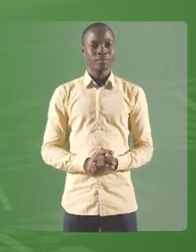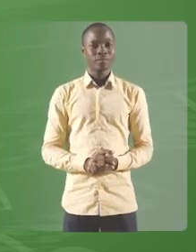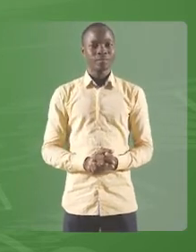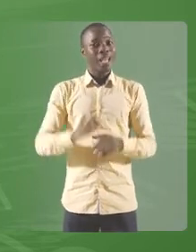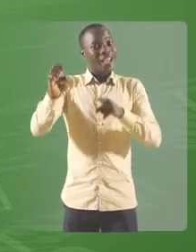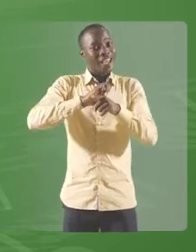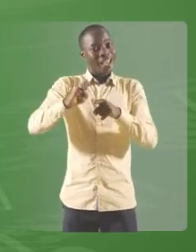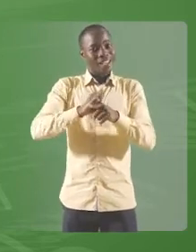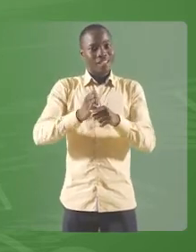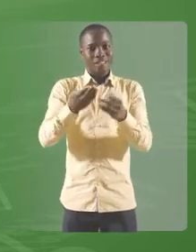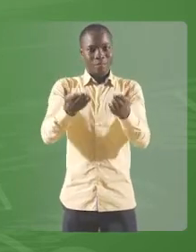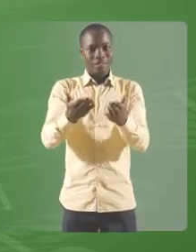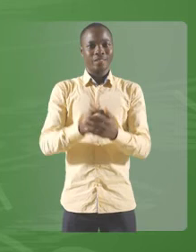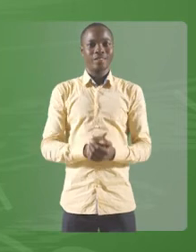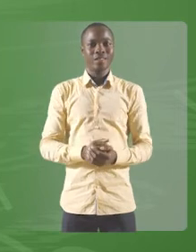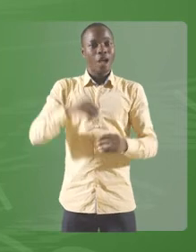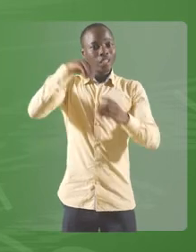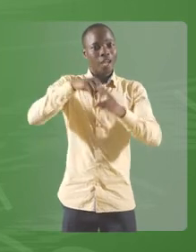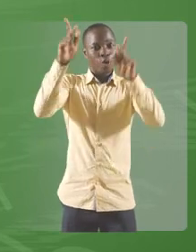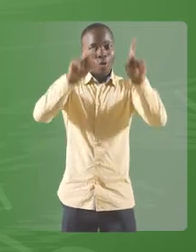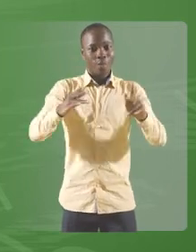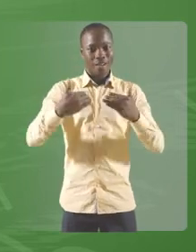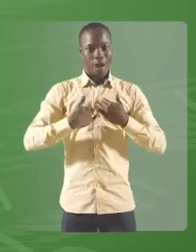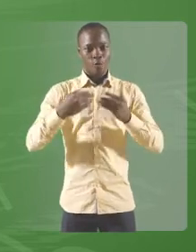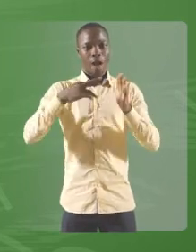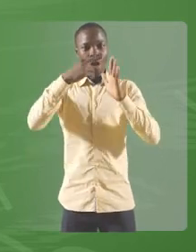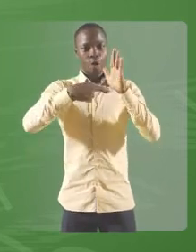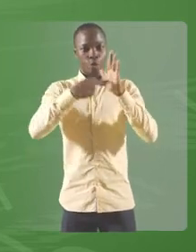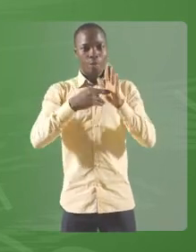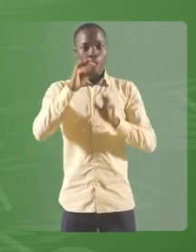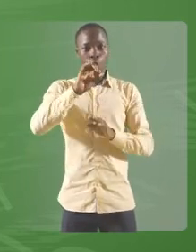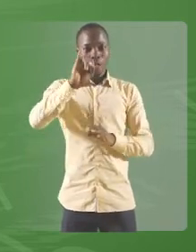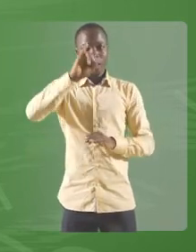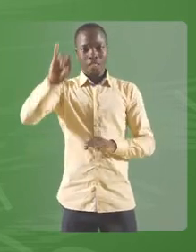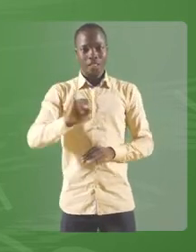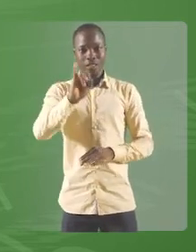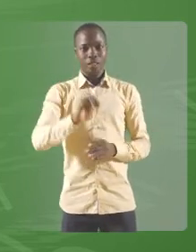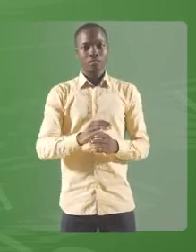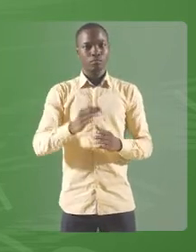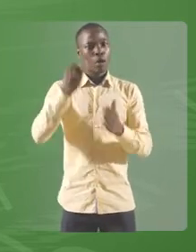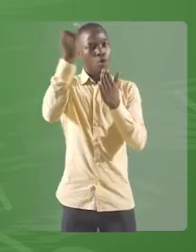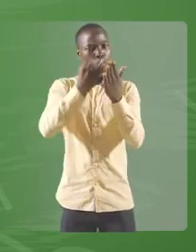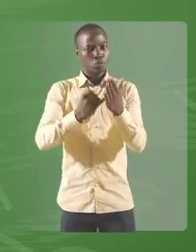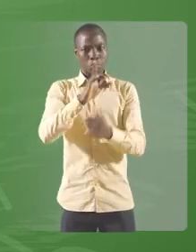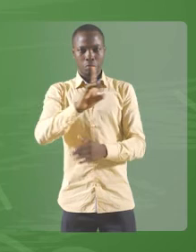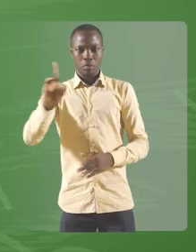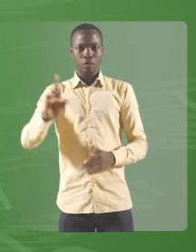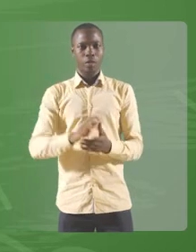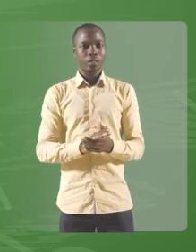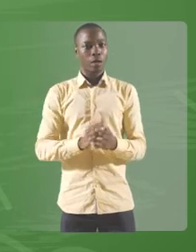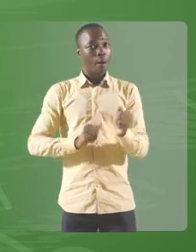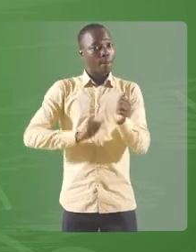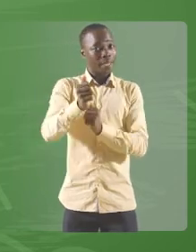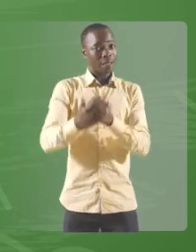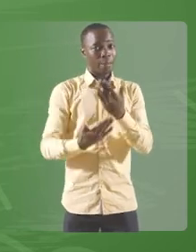En exercice, dans le plan muni d'un repère OIJ, construis la droite